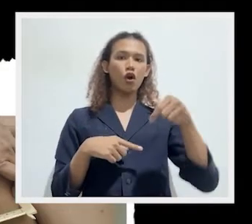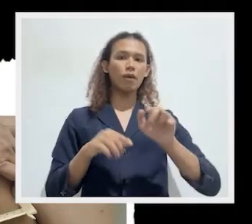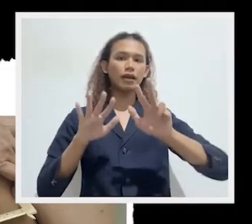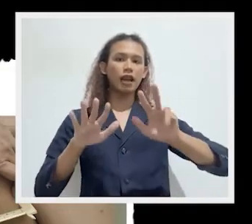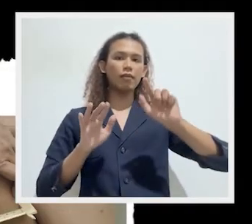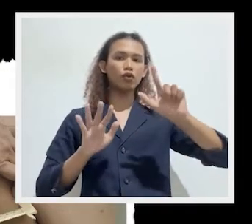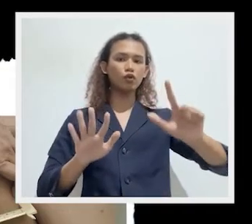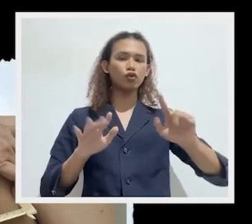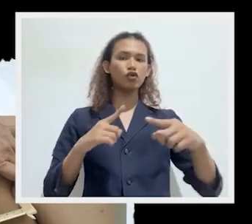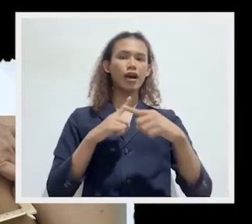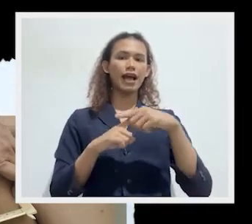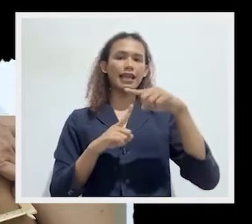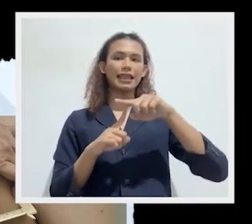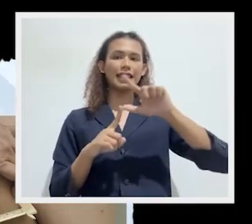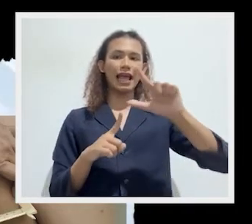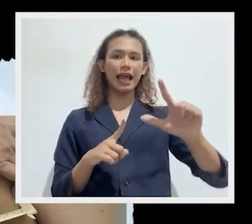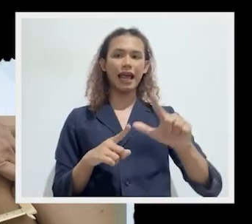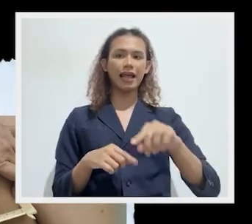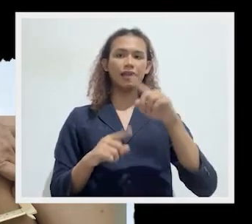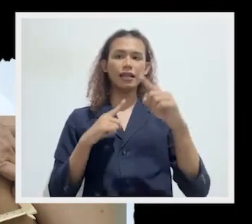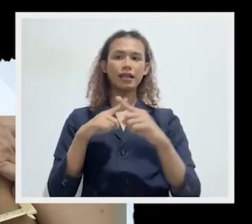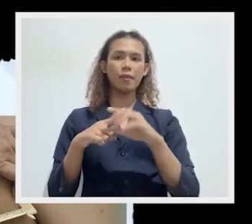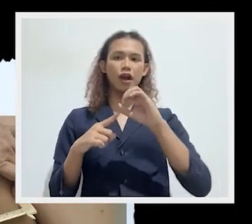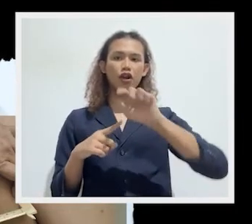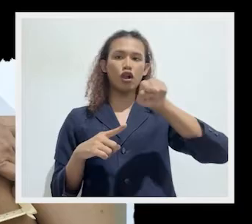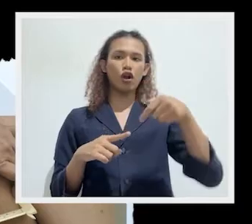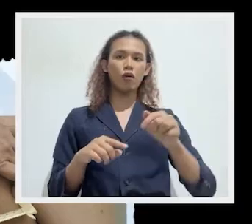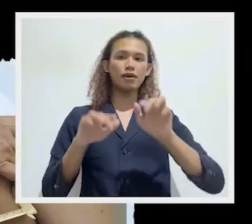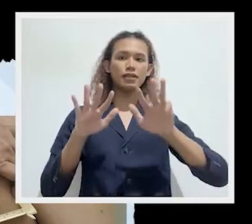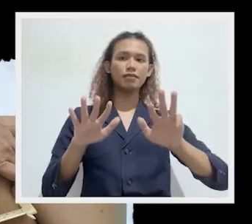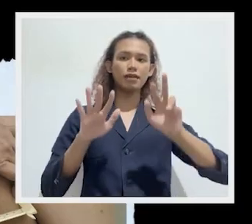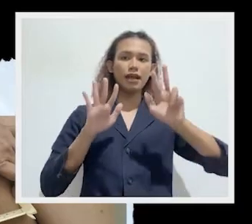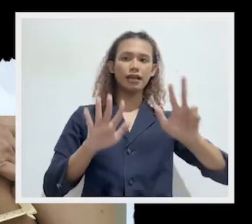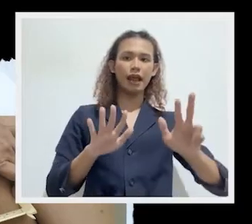ditambah 0,87 kali tinggi lutut ditambah